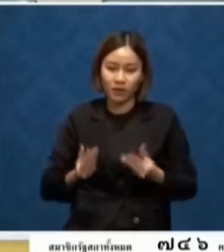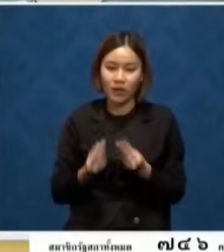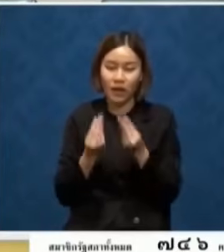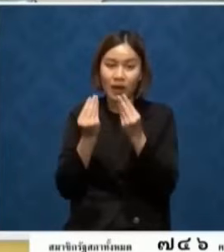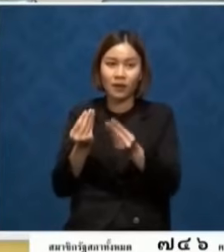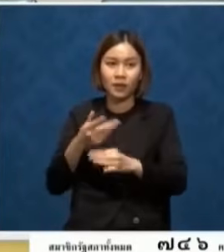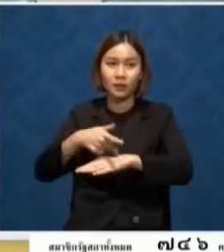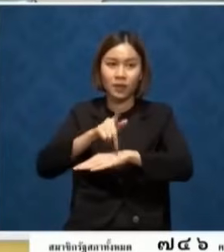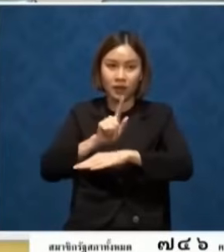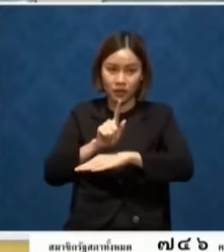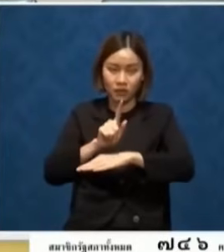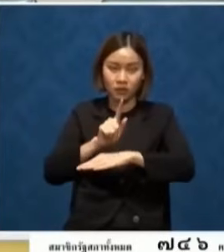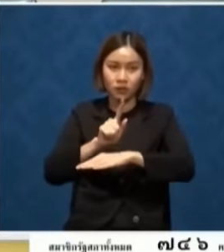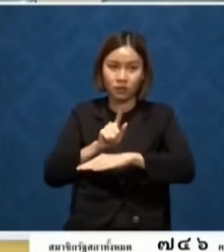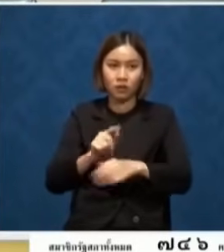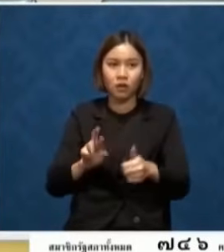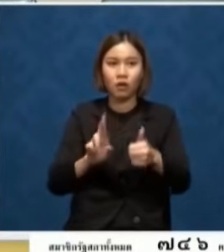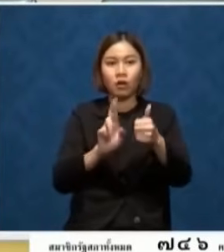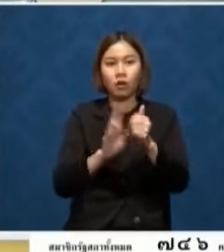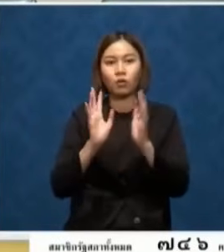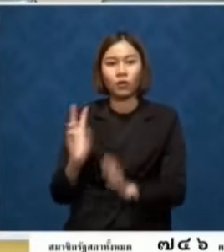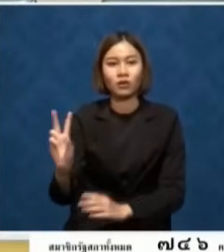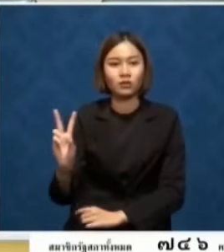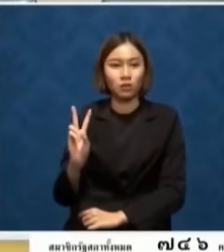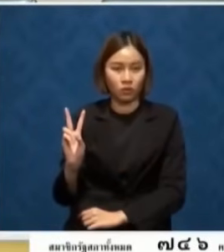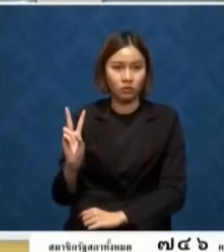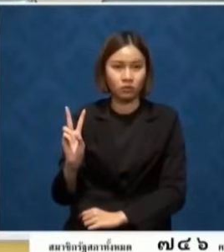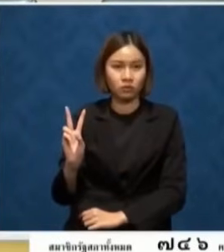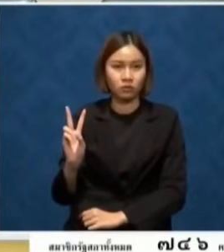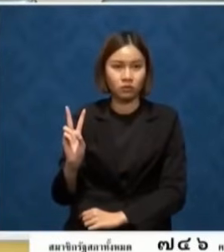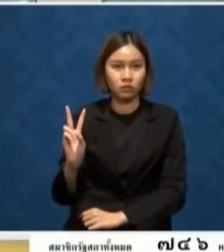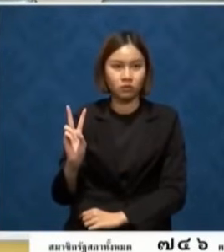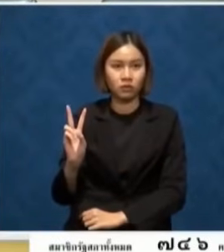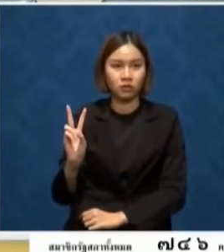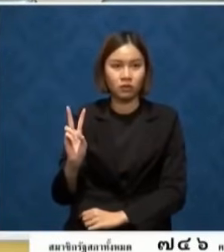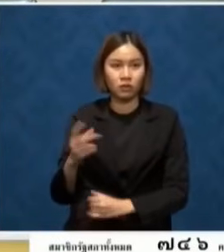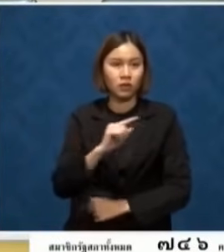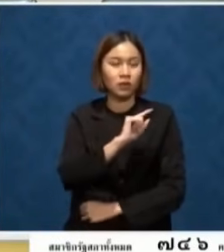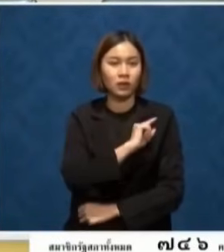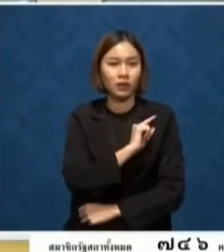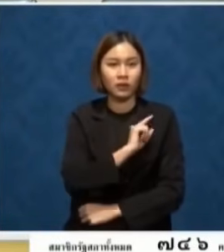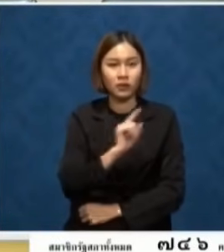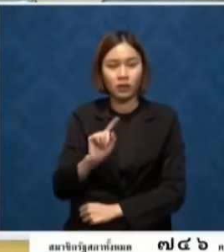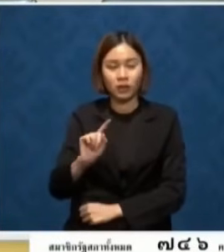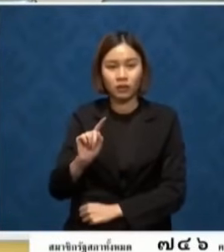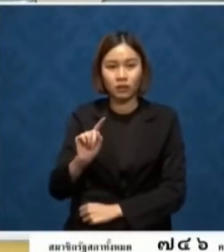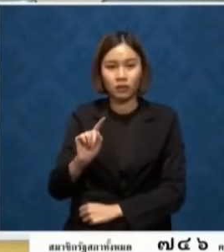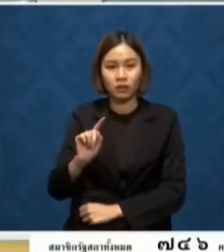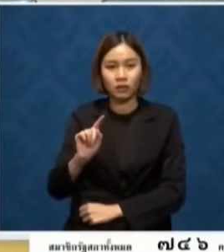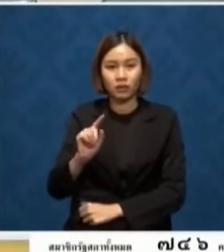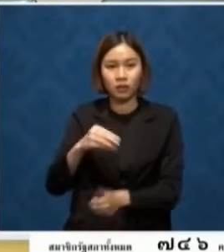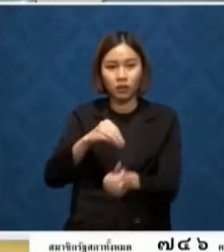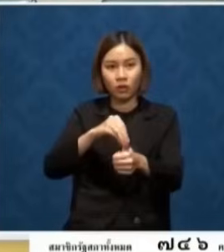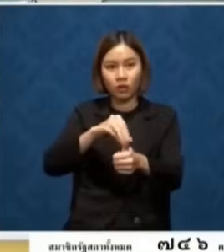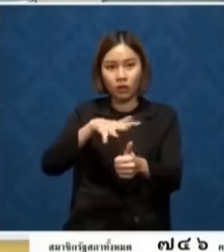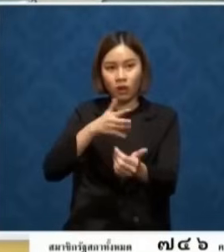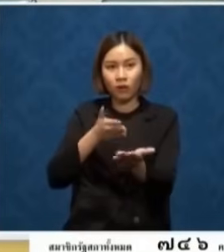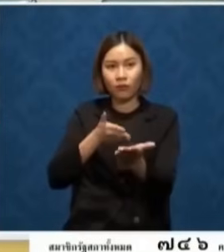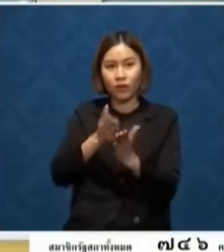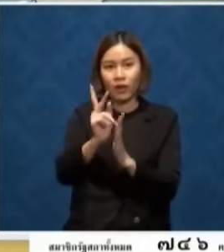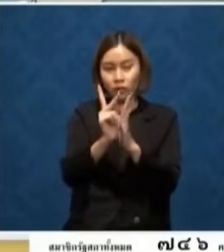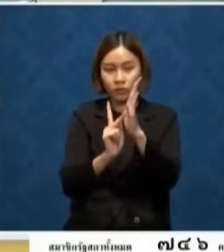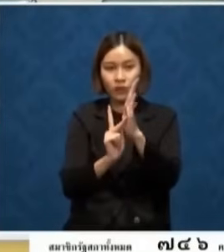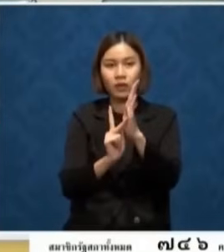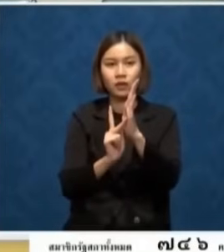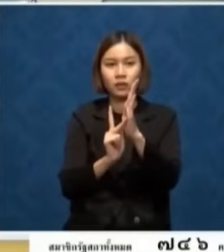ภาท่านรองทั้งสองท่านที่ทำหน้าที่ของผู้นำฝ่ายนิติบัญญั